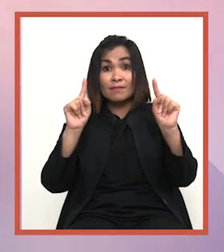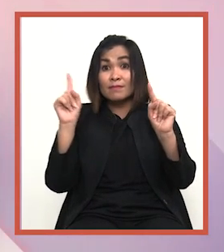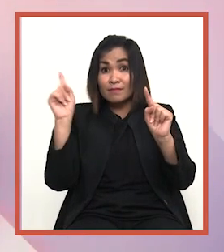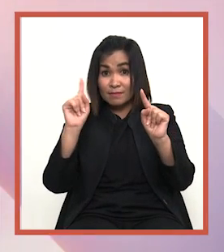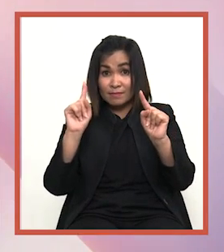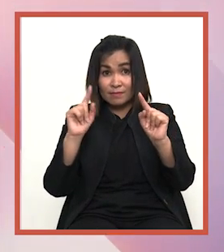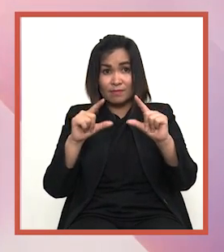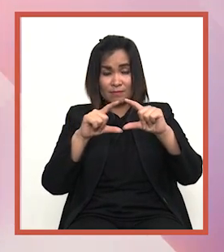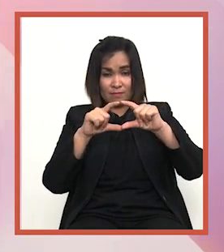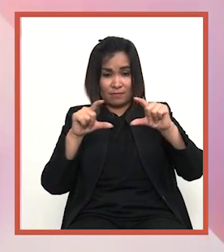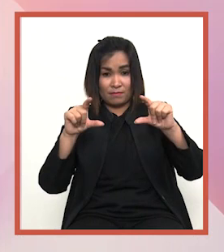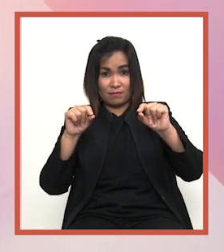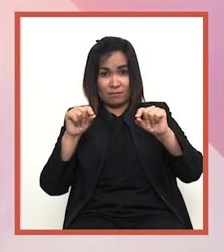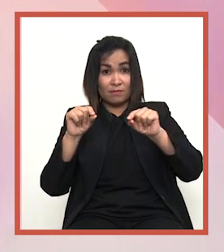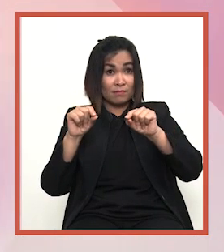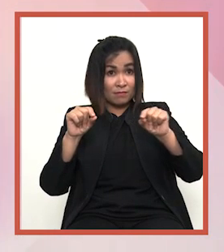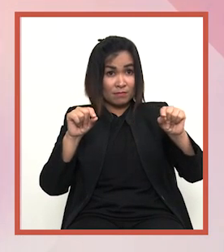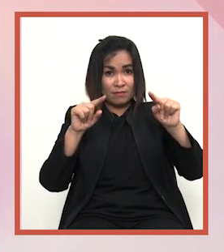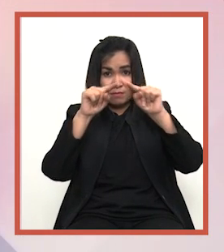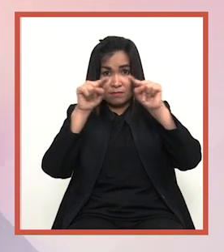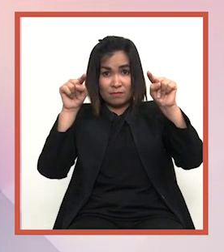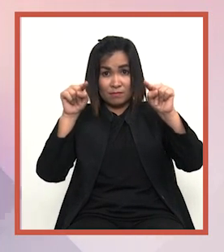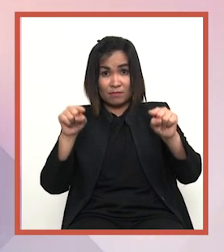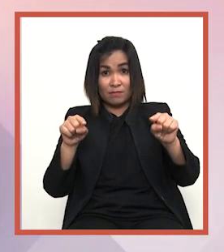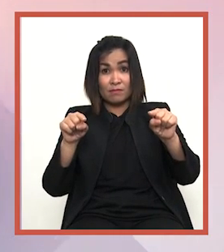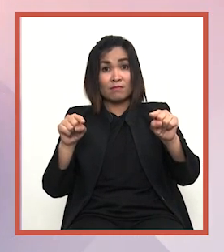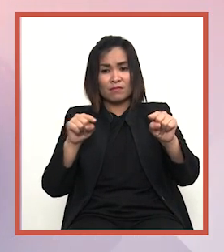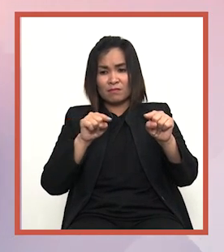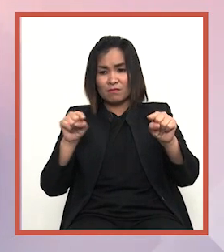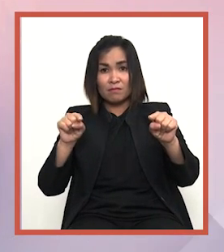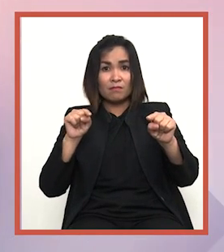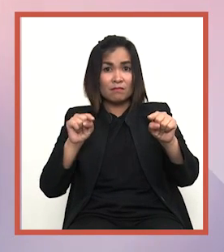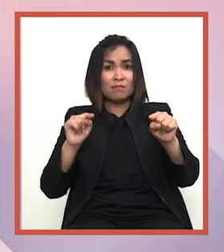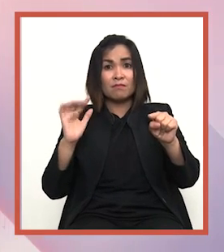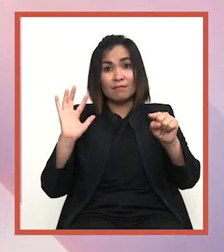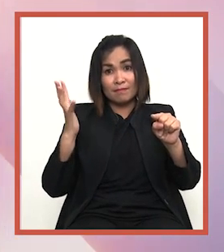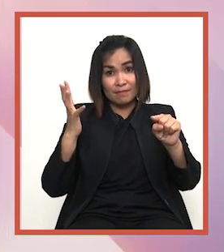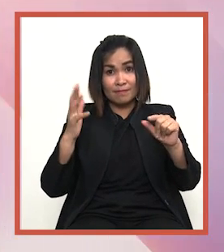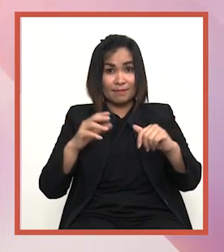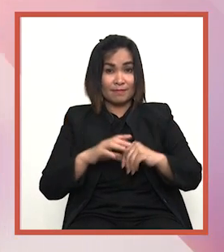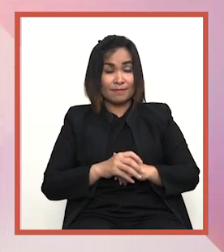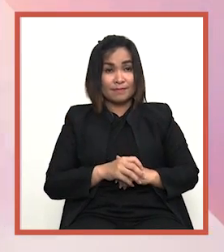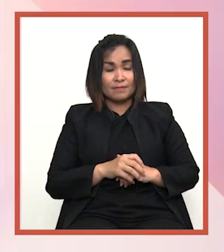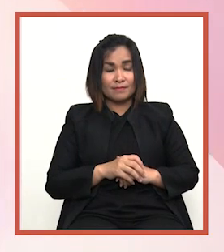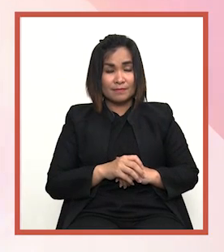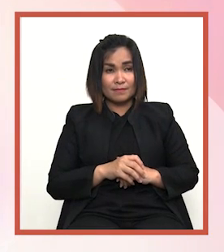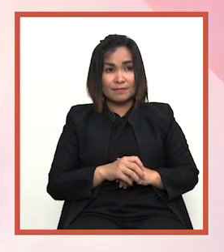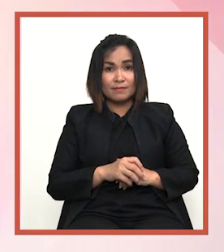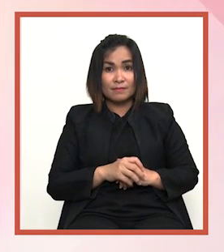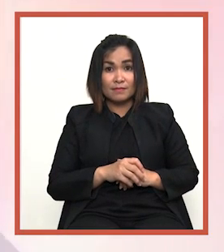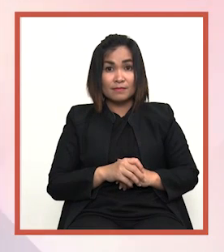ครับจะแตกต่างกับตรงแบบงานติดตั้งนะครับที่ตัดนะครับสายเส้นทางด้านขวาออกนะครับ